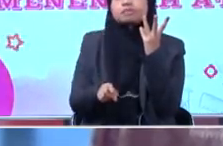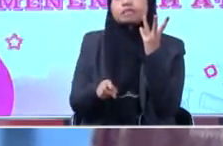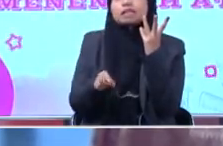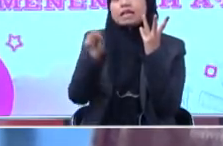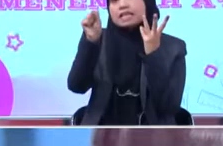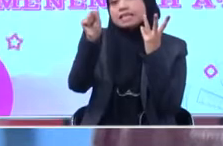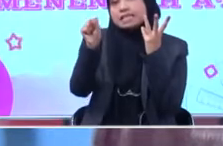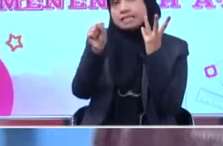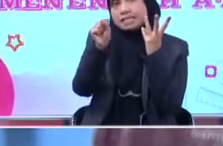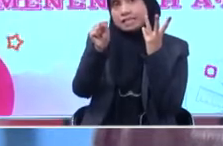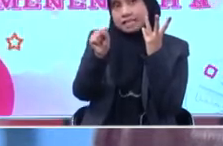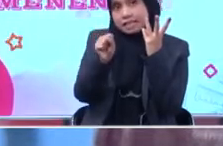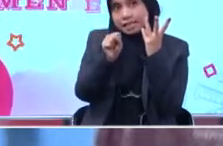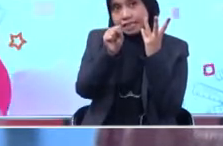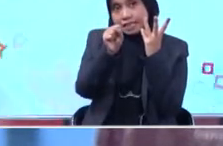The Sims